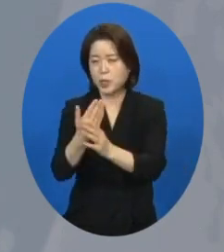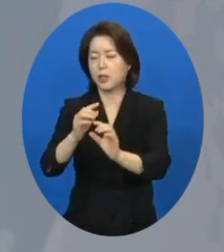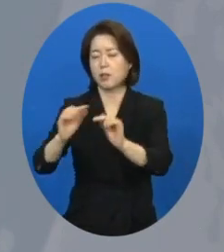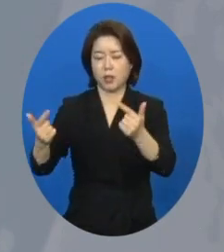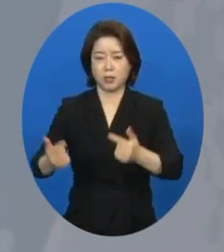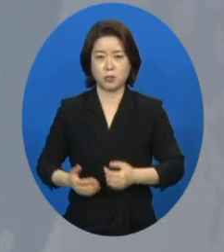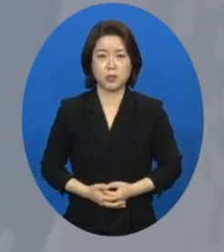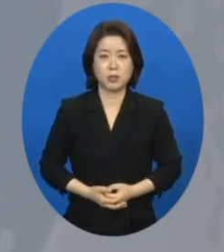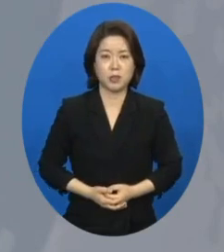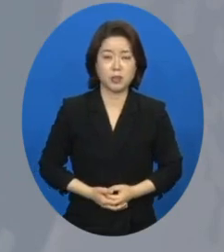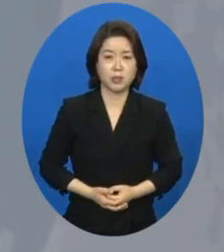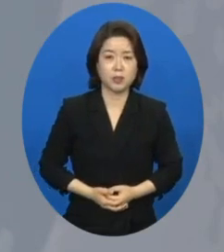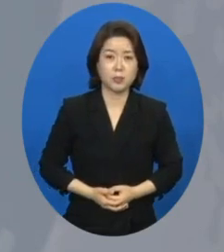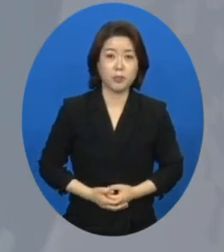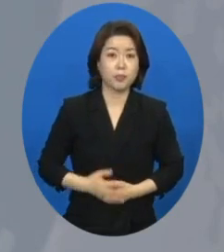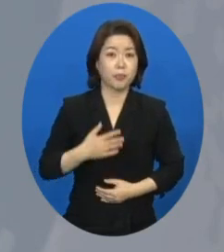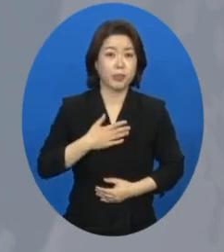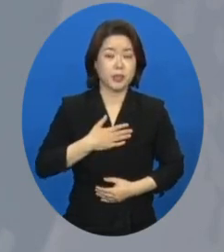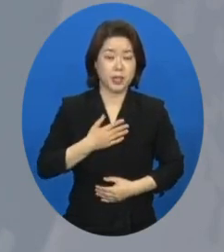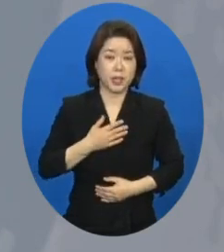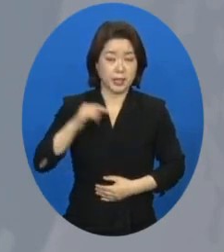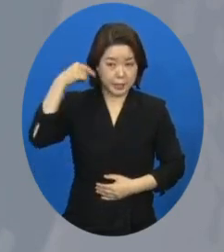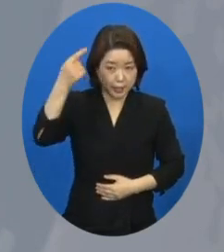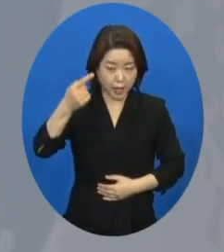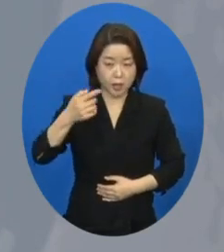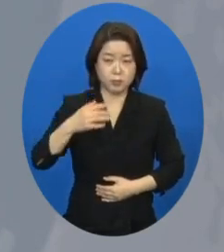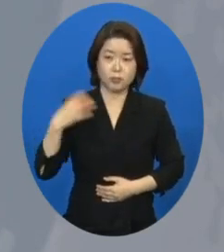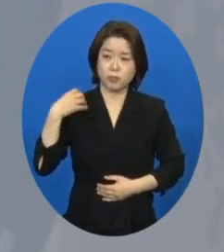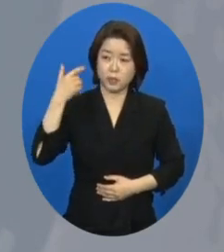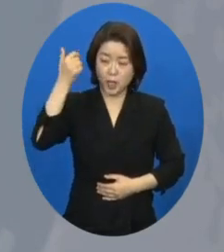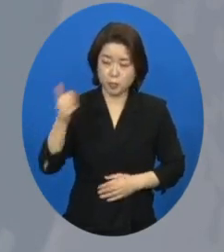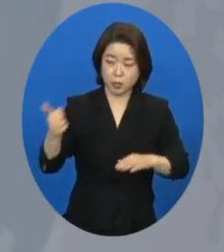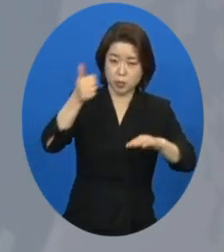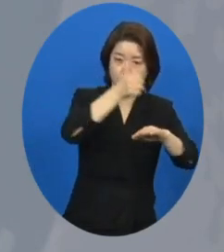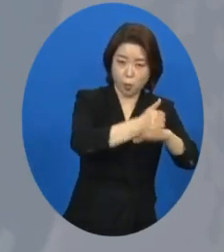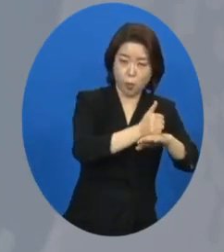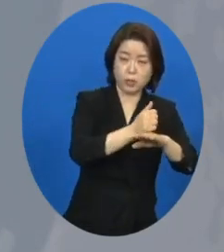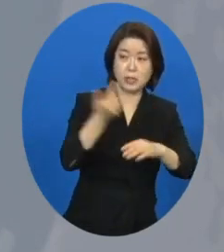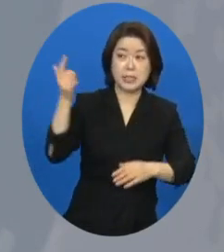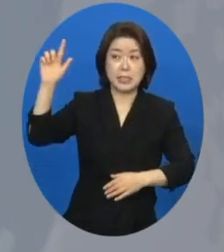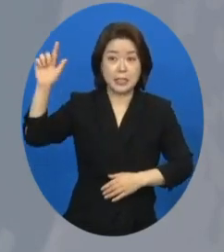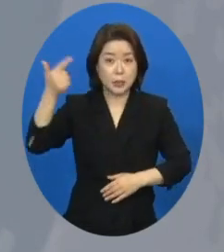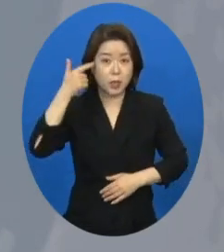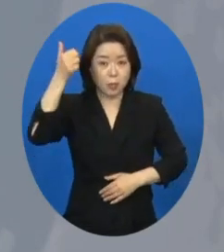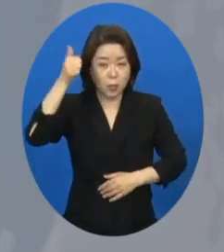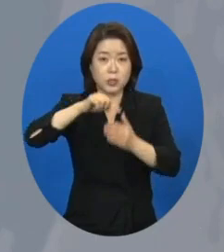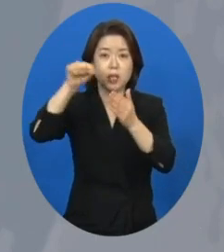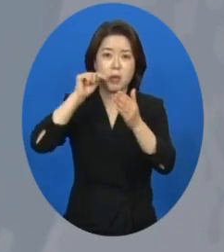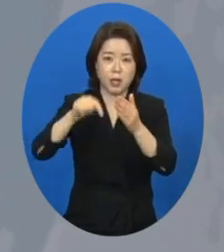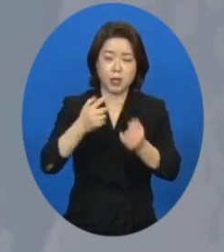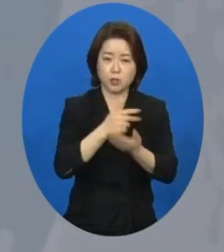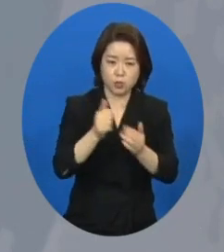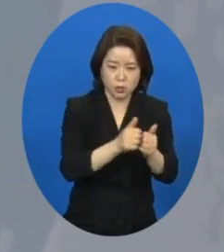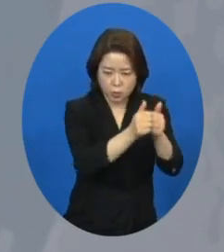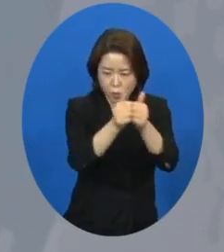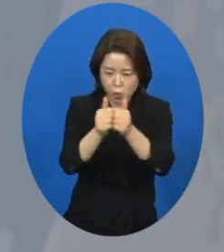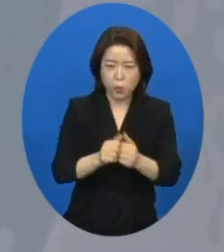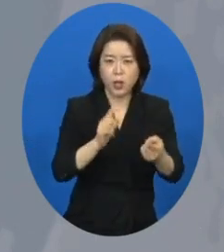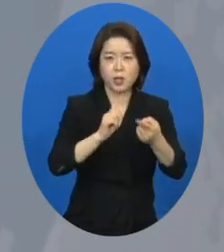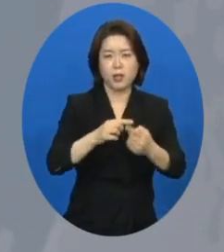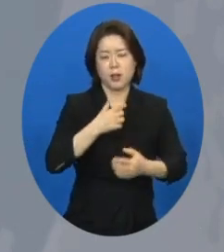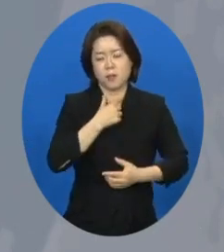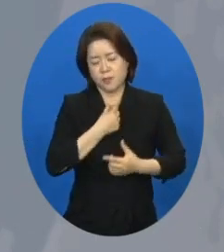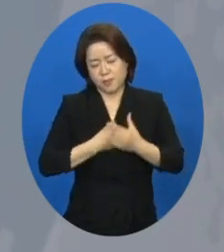겁니다. 제 후임으로 담임 목사님이 되시는 김다희 목사님 안에 주님과의 동행에 대한